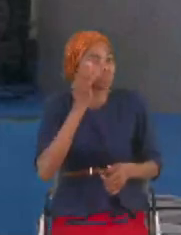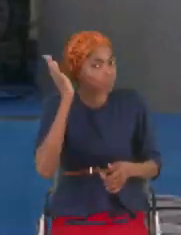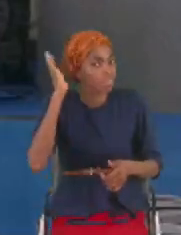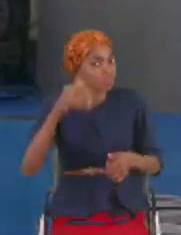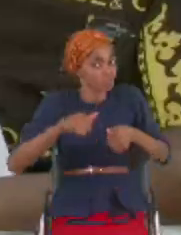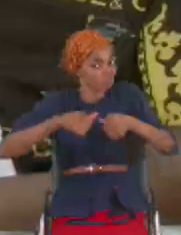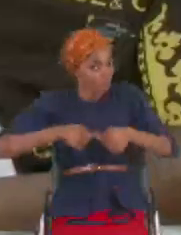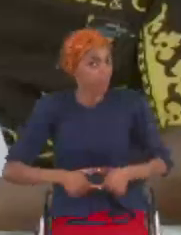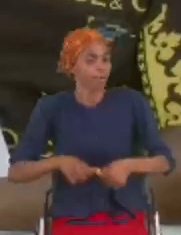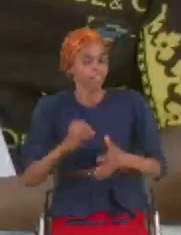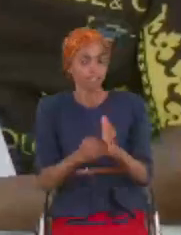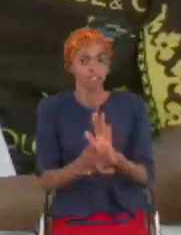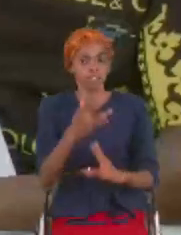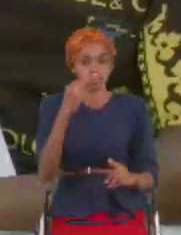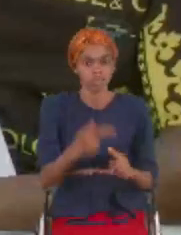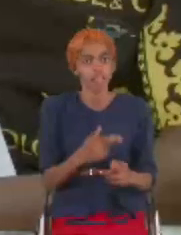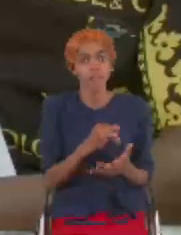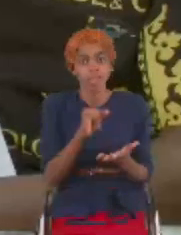demeurer